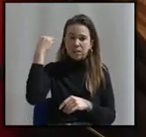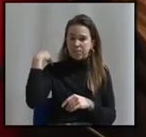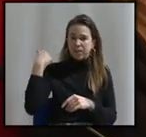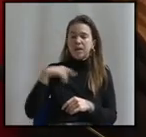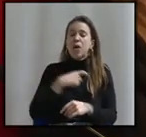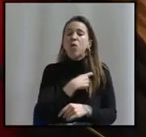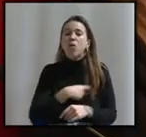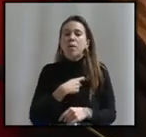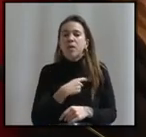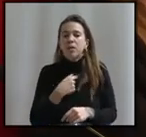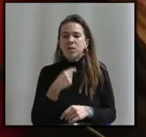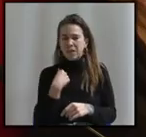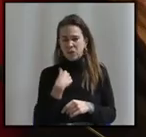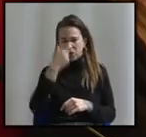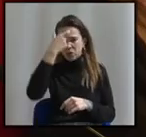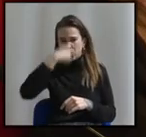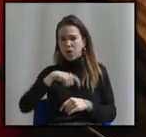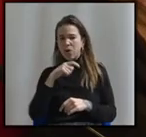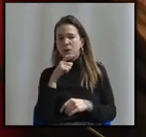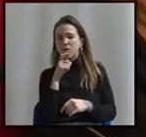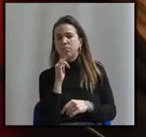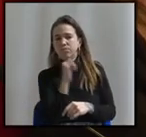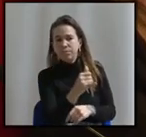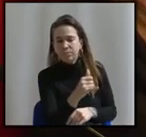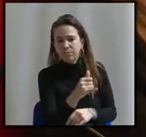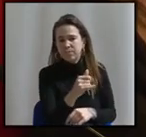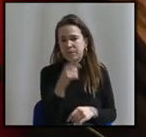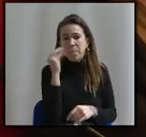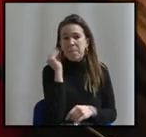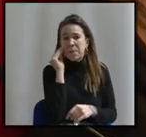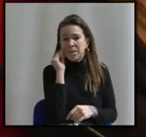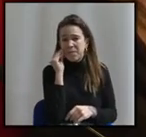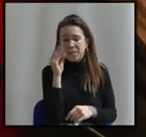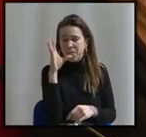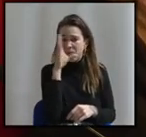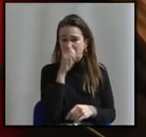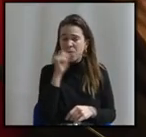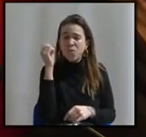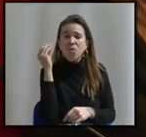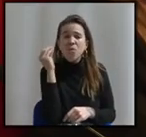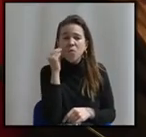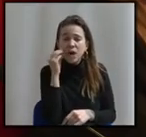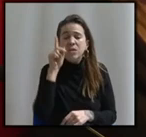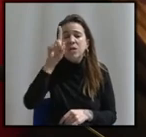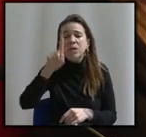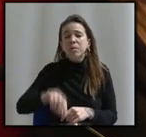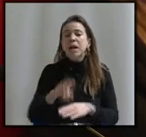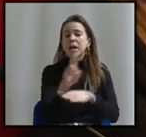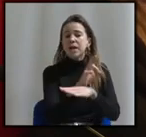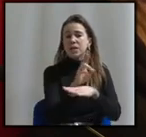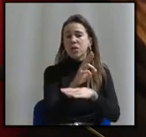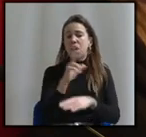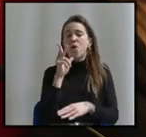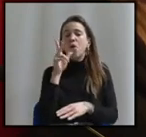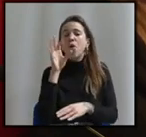vaig insultar amb una persona, em penso que era la Maria, és mentida, és absolutament és mentida, això és fals. I a més hi havia la regidora Oms i ella va ser de testig,